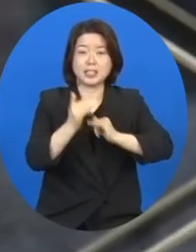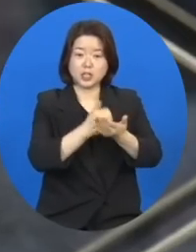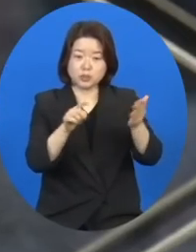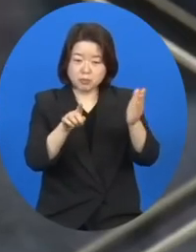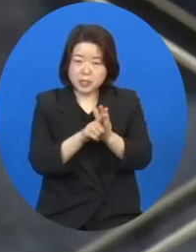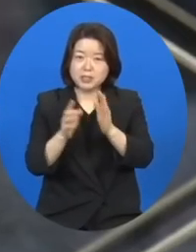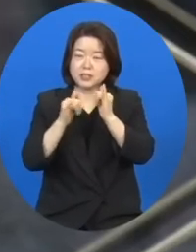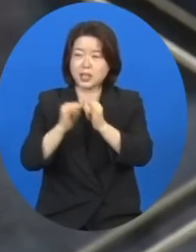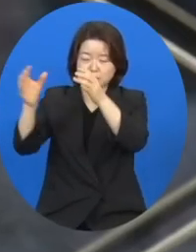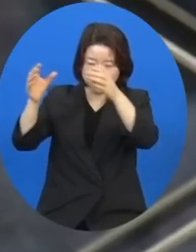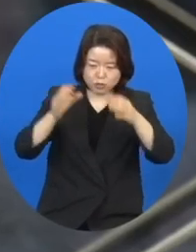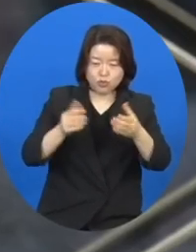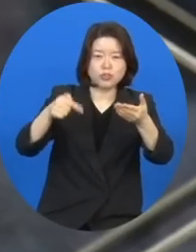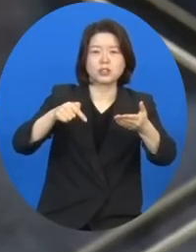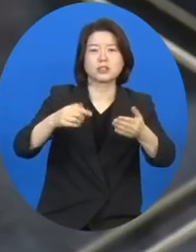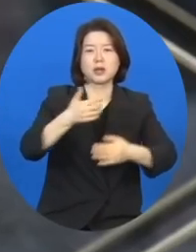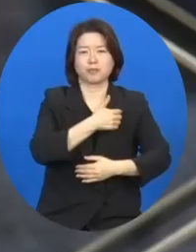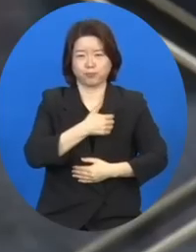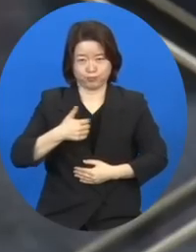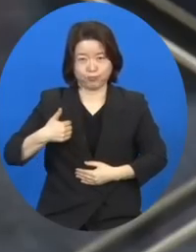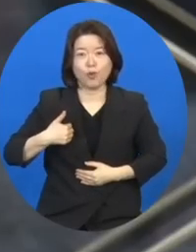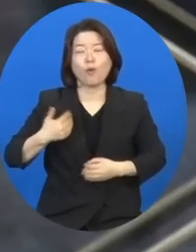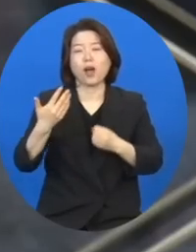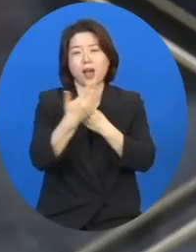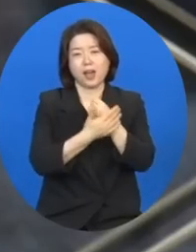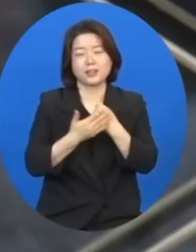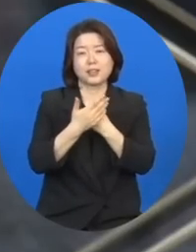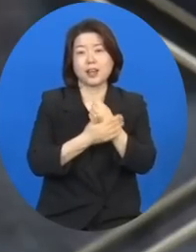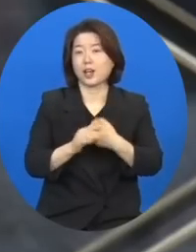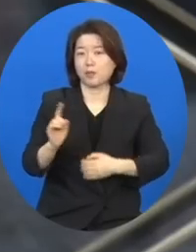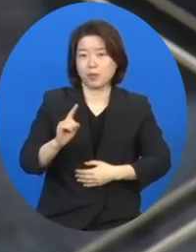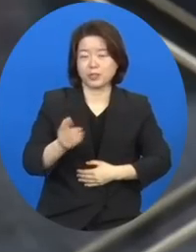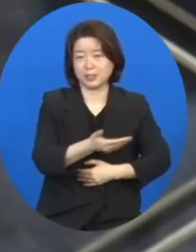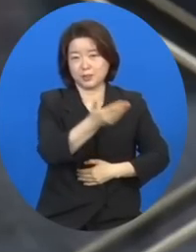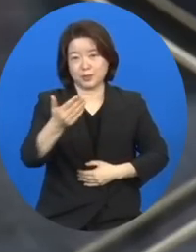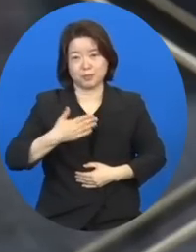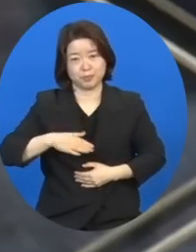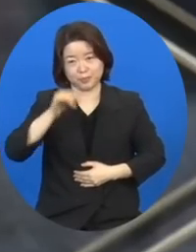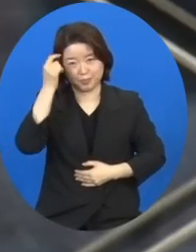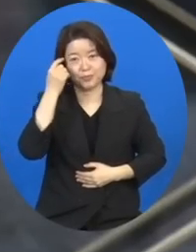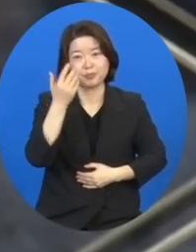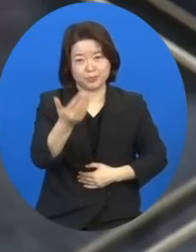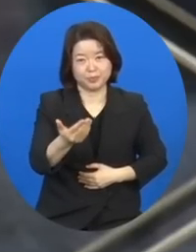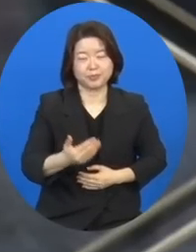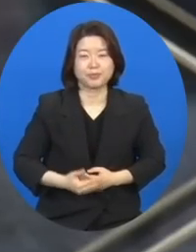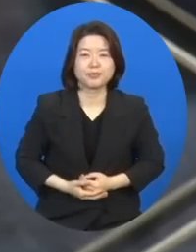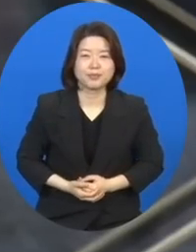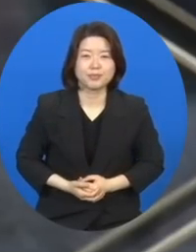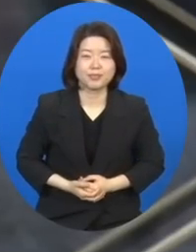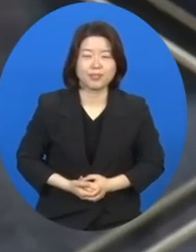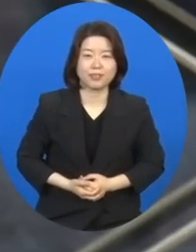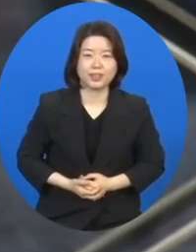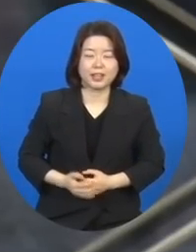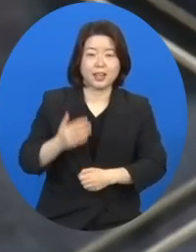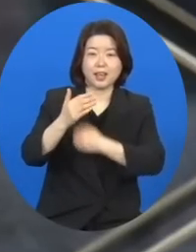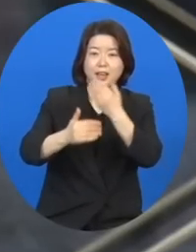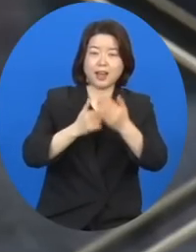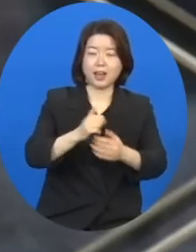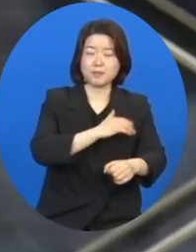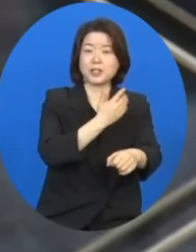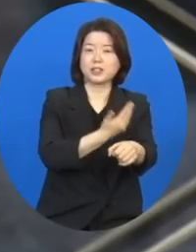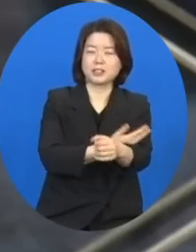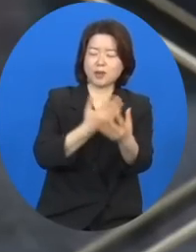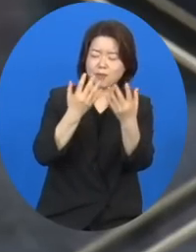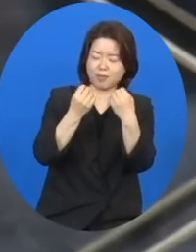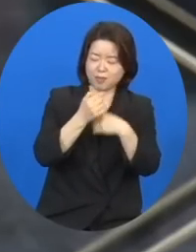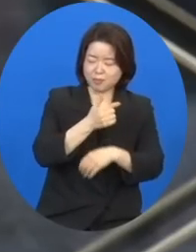주어진 그 풍성한 그 은혜가 무엇인지를 여러분 알고 있냐고요. 하나님의 능력이 얼마나 큰지, 하나님